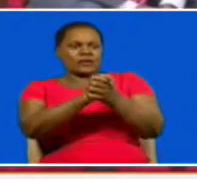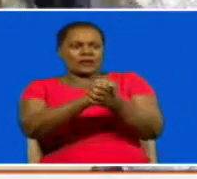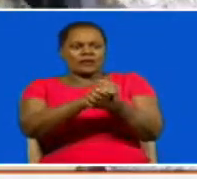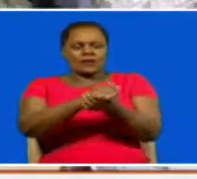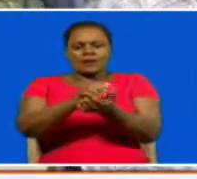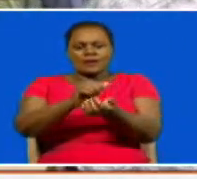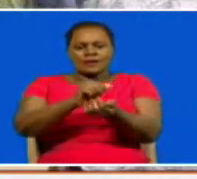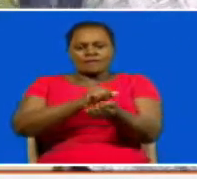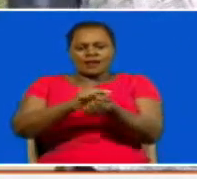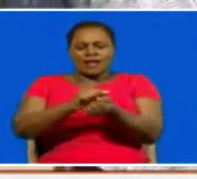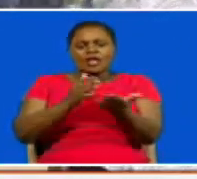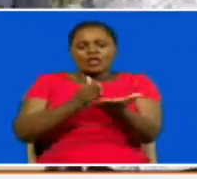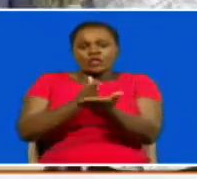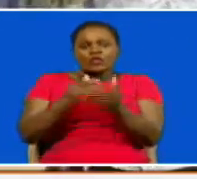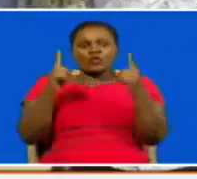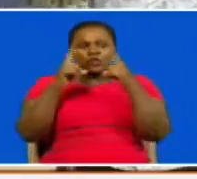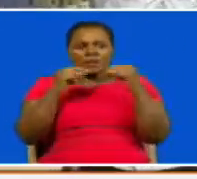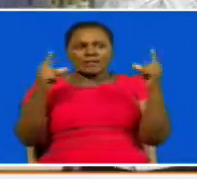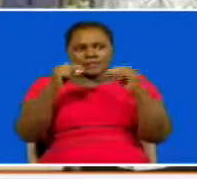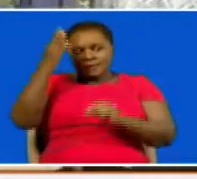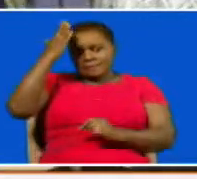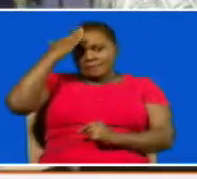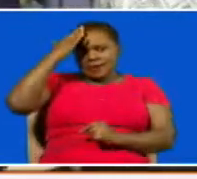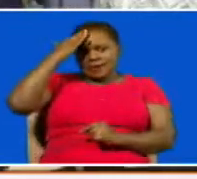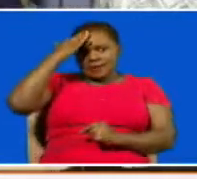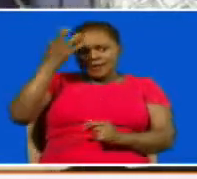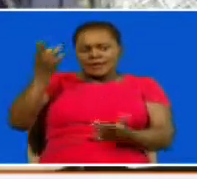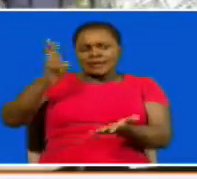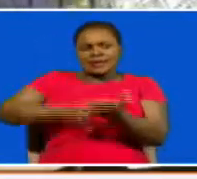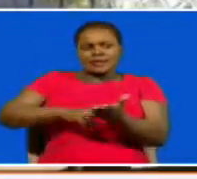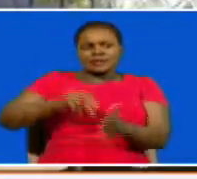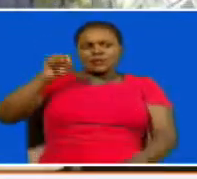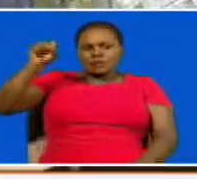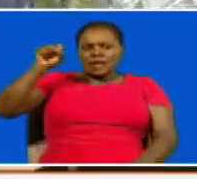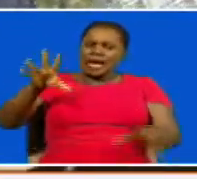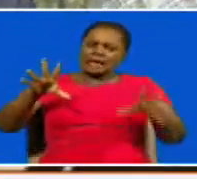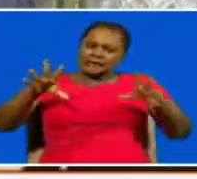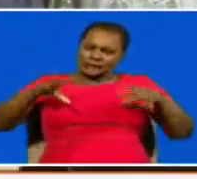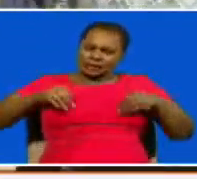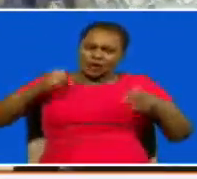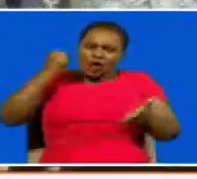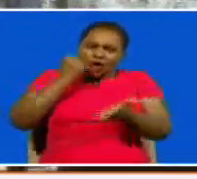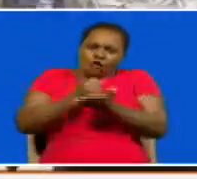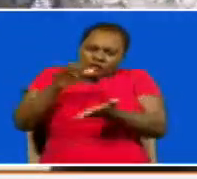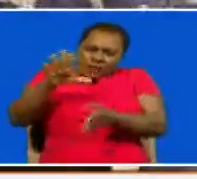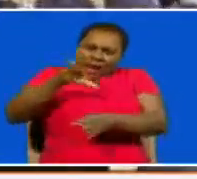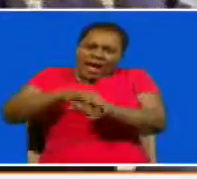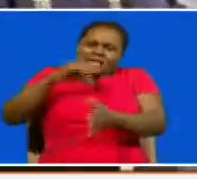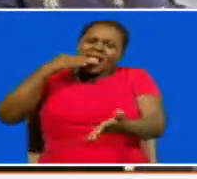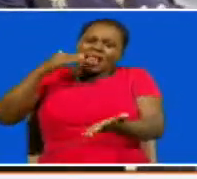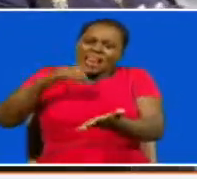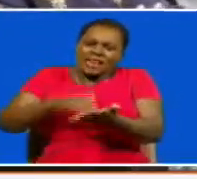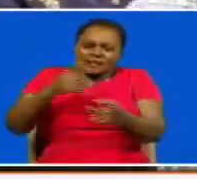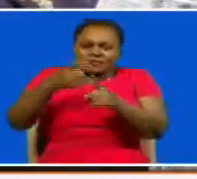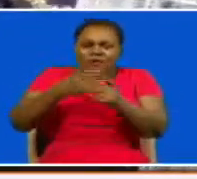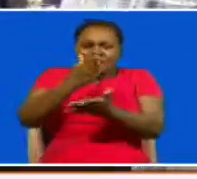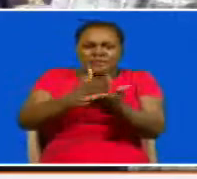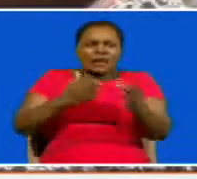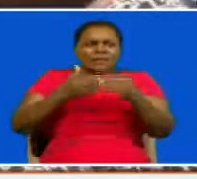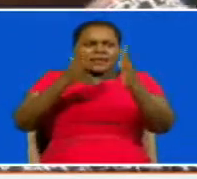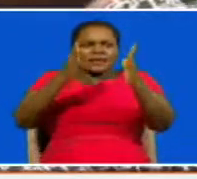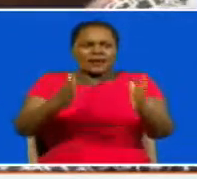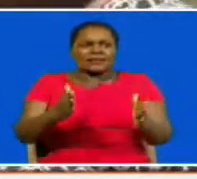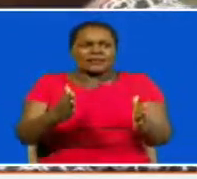Ijumaa. Kupitia ujumbe wake wa siku ya Jumatatu, msajili wa vyama alikiri kuwa afisi yake ilipokea barua kutoka kwa baadhi ya